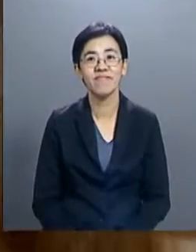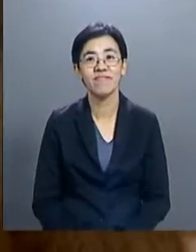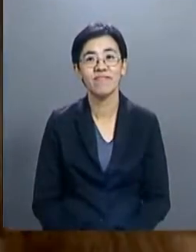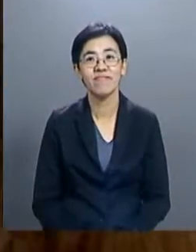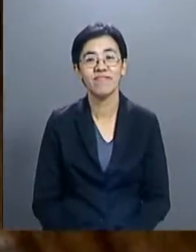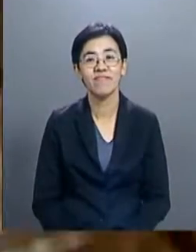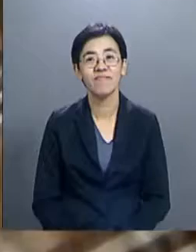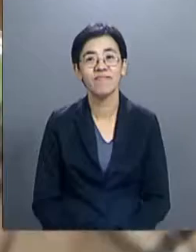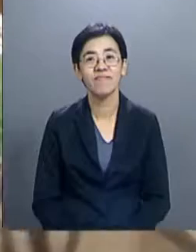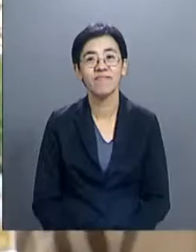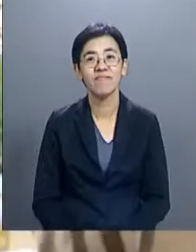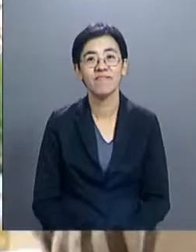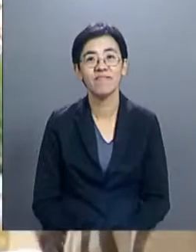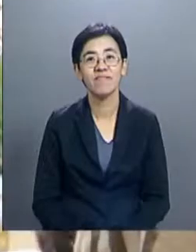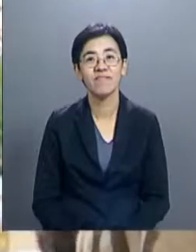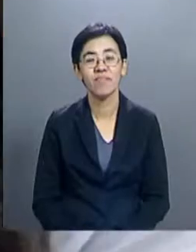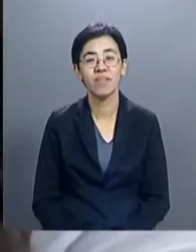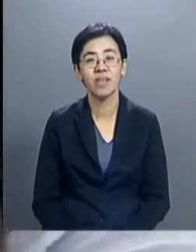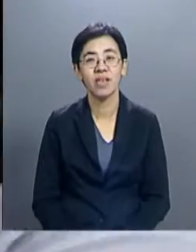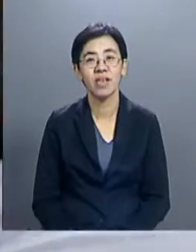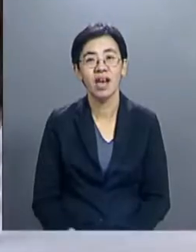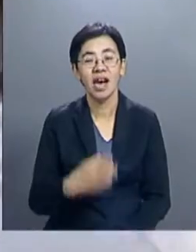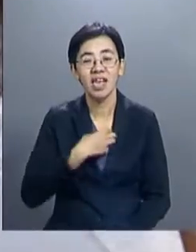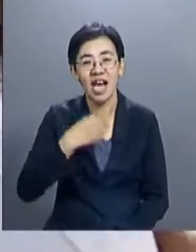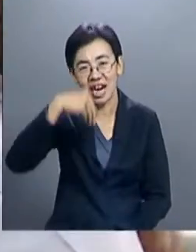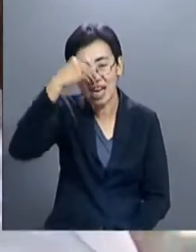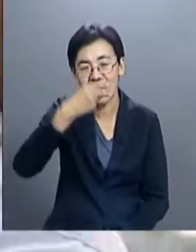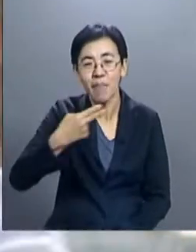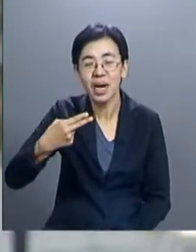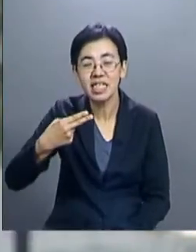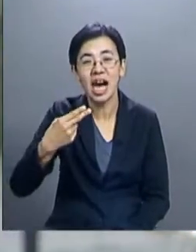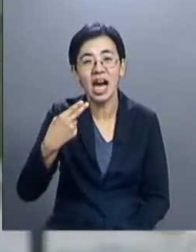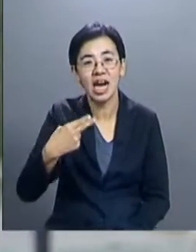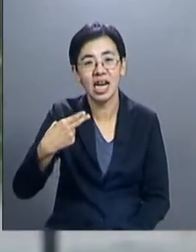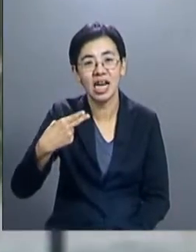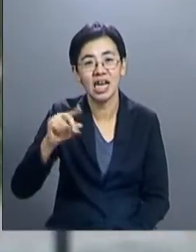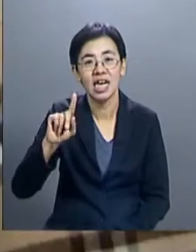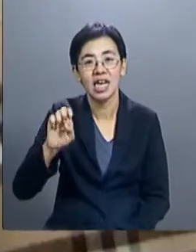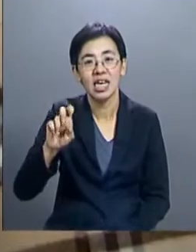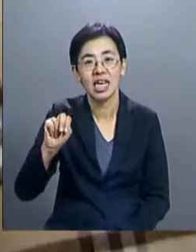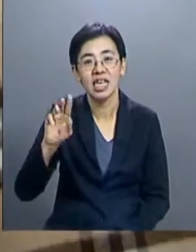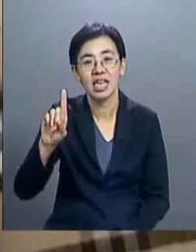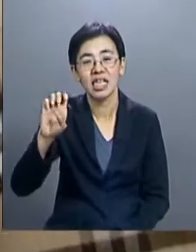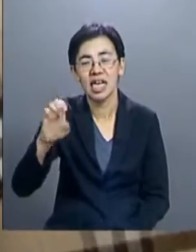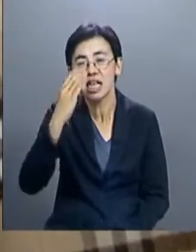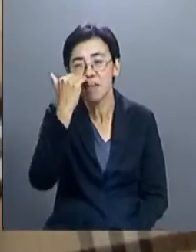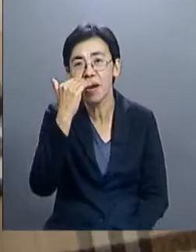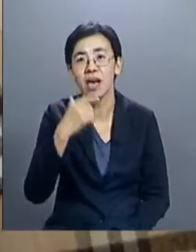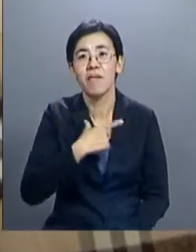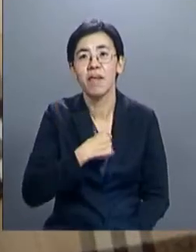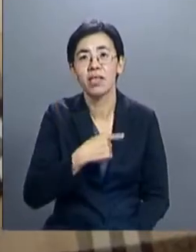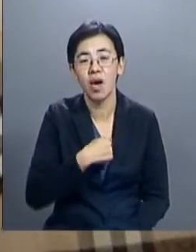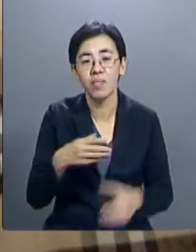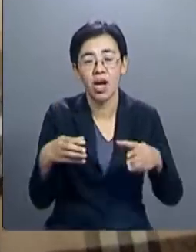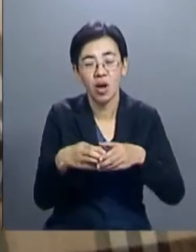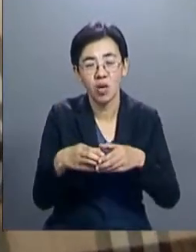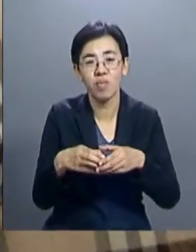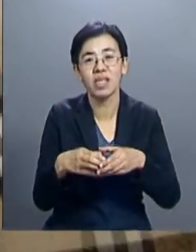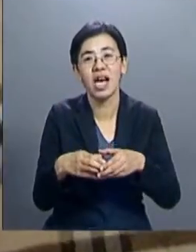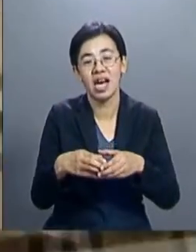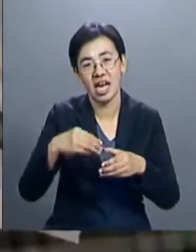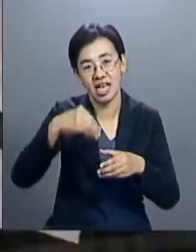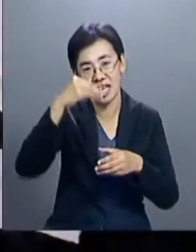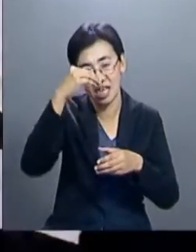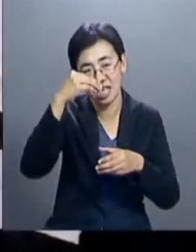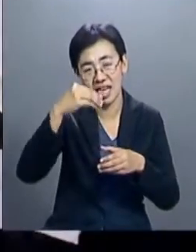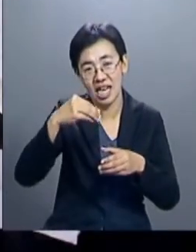ก็เลยไม่น่าแปลกใจที่หลายคนอยากเรียนภาษาฮินดีเพราะชอบสื่อบันเทิงนั่นเองเช่นกลุ่มนักศึกษาสาขาอินเดียศึกษาวิท